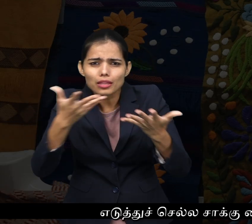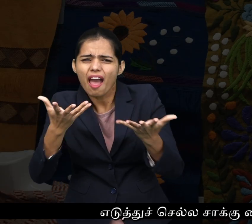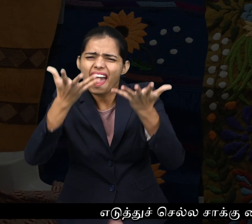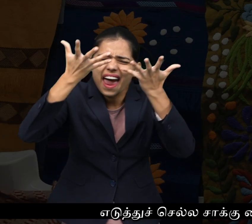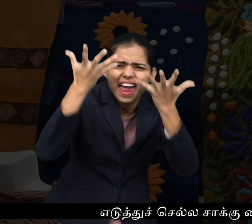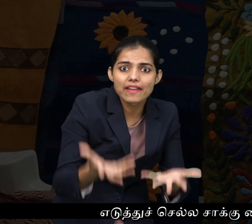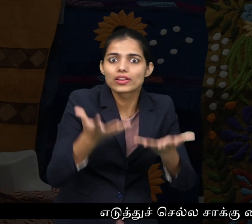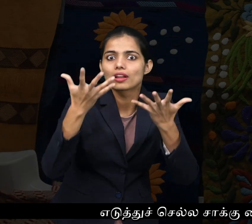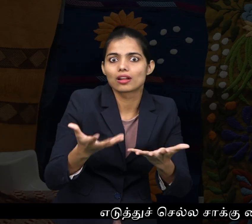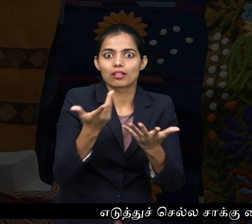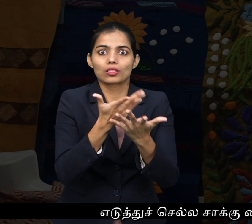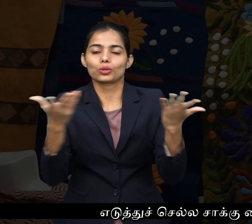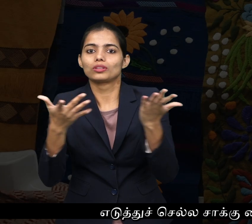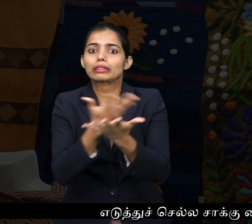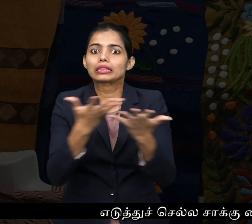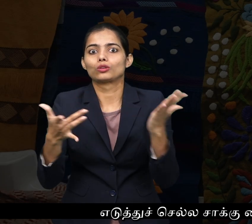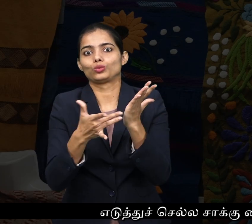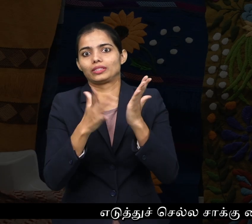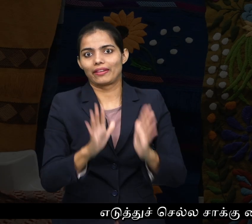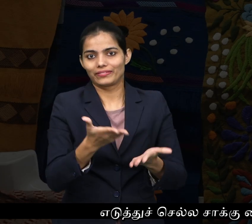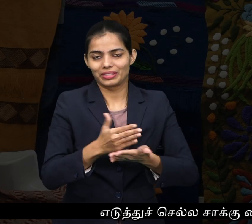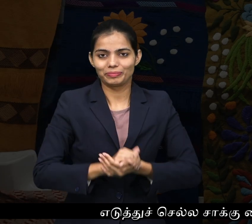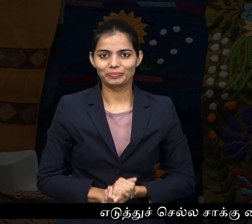சாக்கு பைகள் தயாரிக்க பயன்படுகிறது.